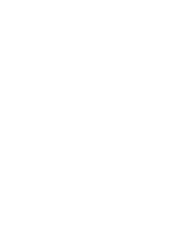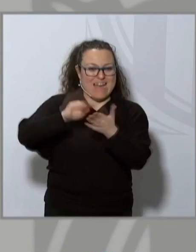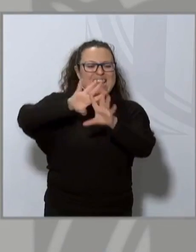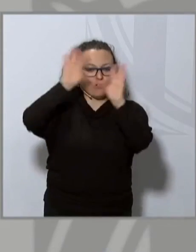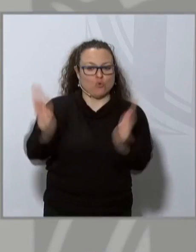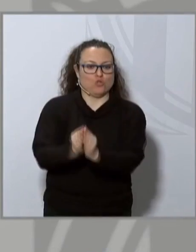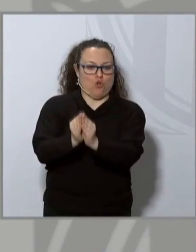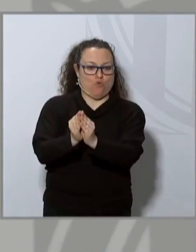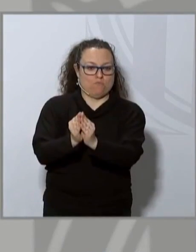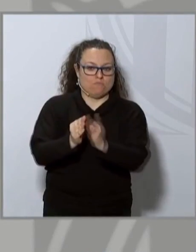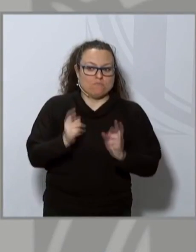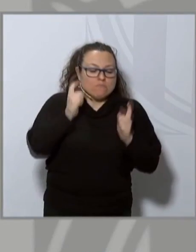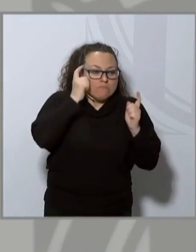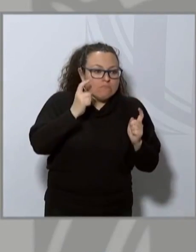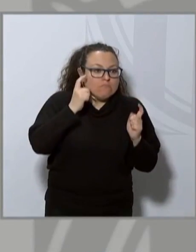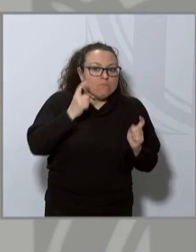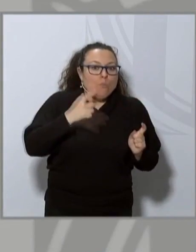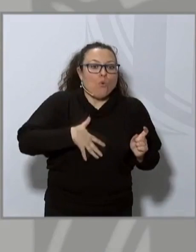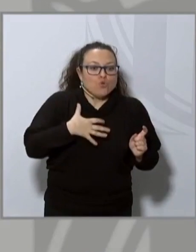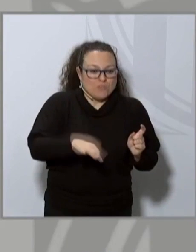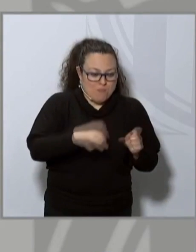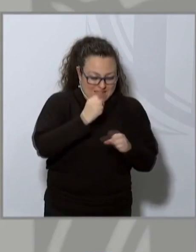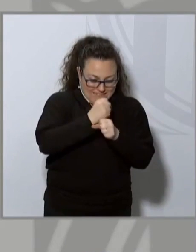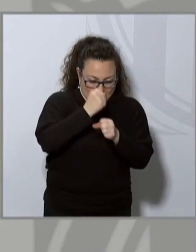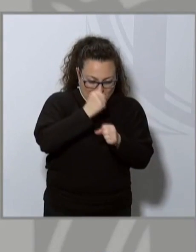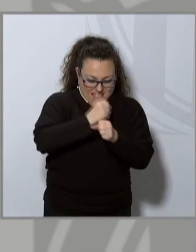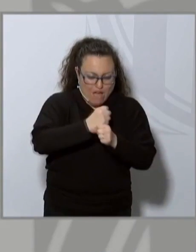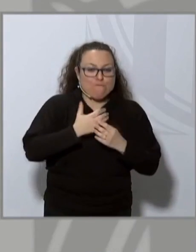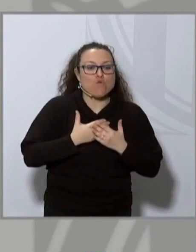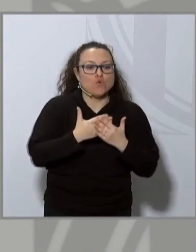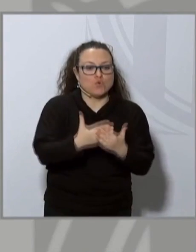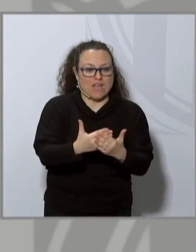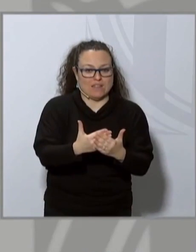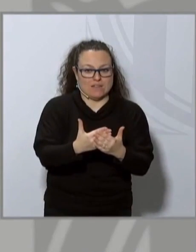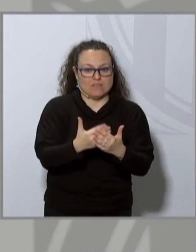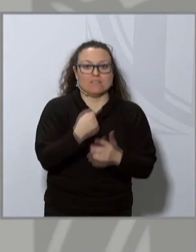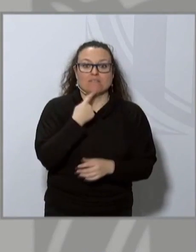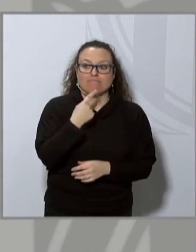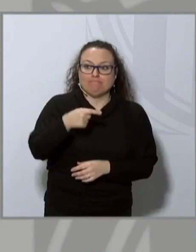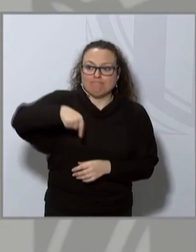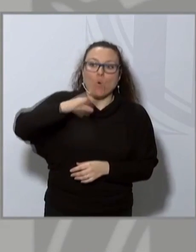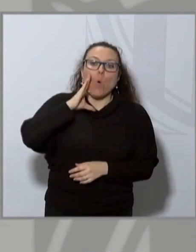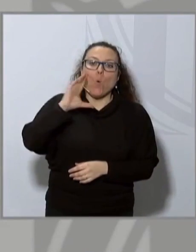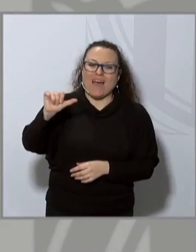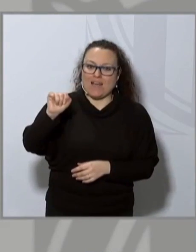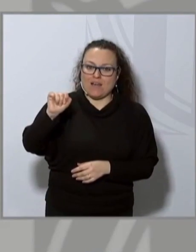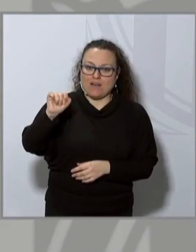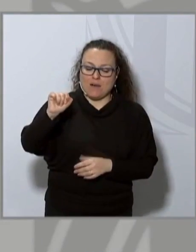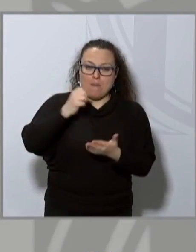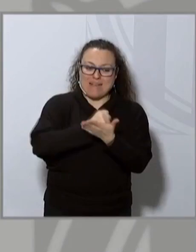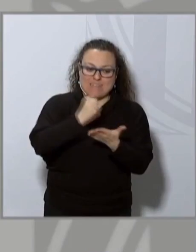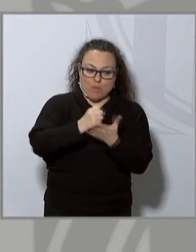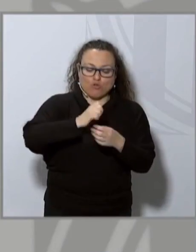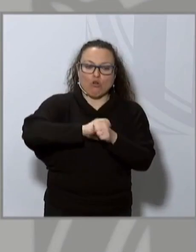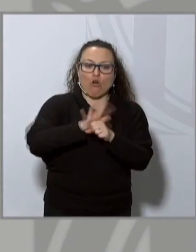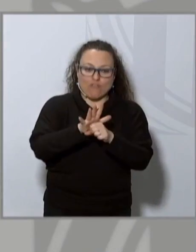retira. A la mesura del possible, es treballa amb la voluntat de que el pronunciament d'aquest govern sobre el passaport